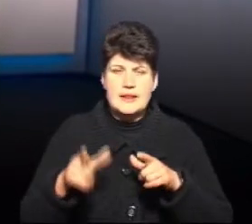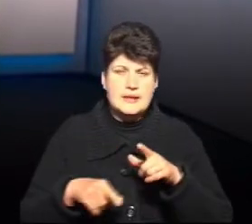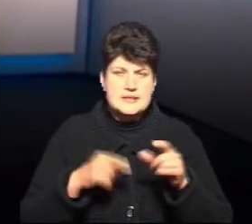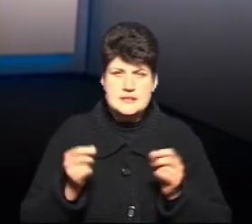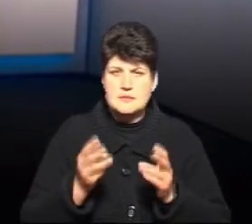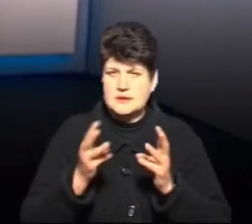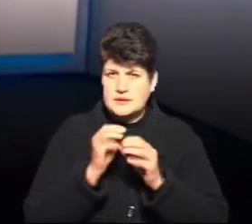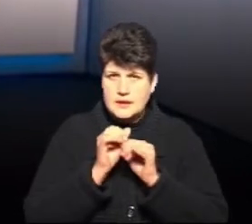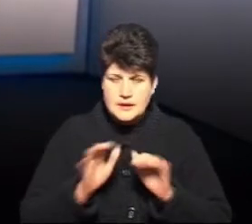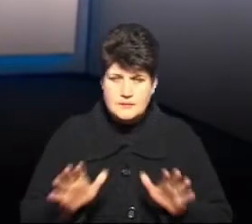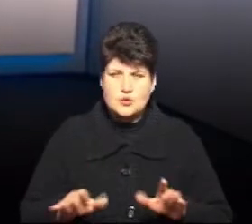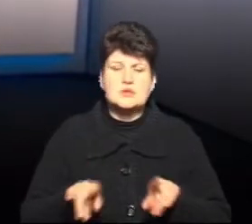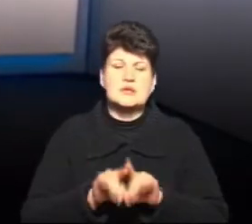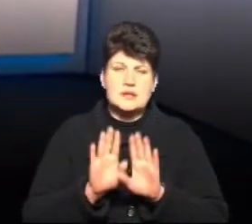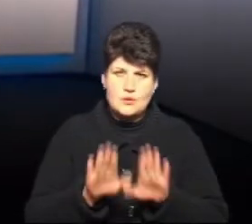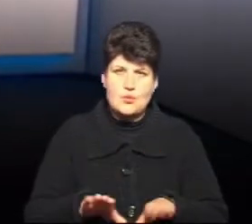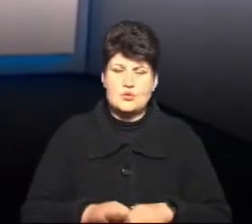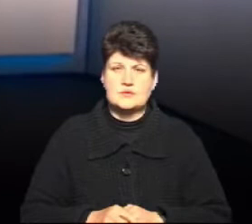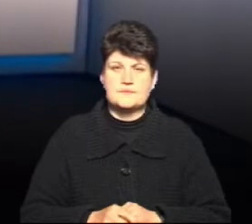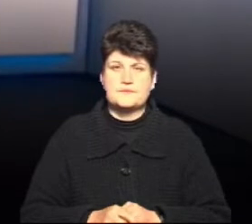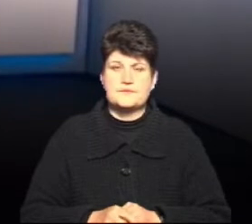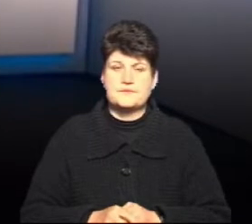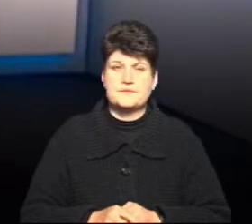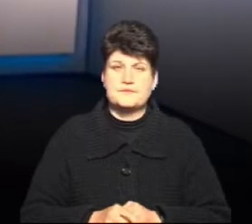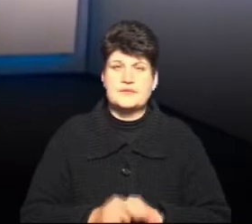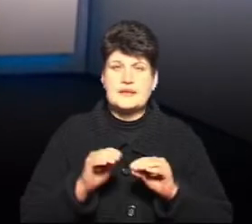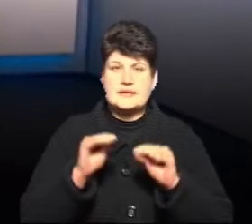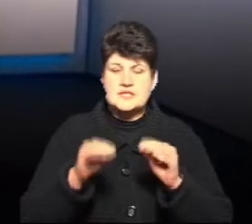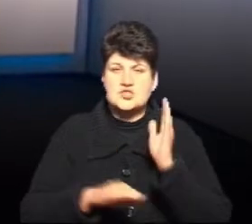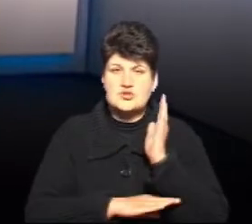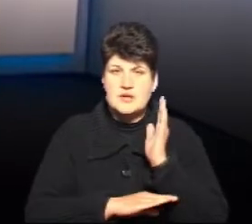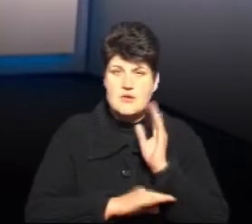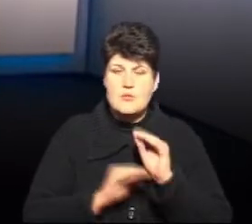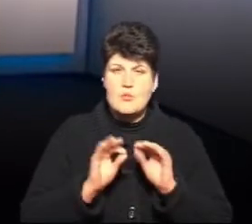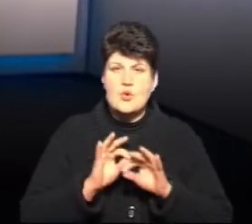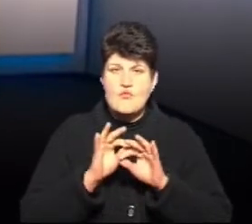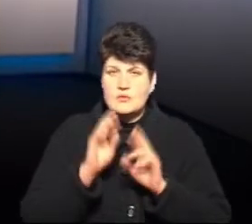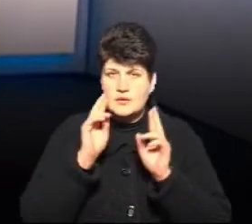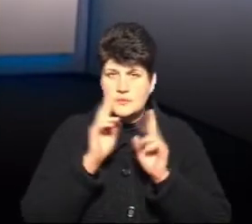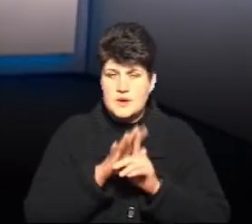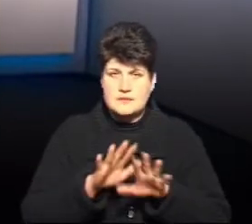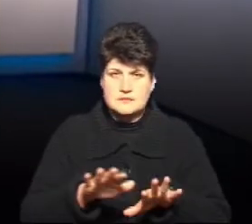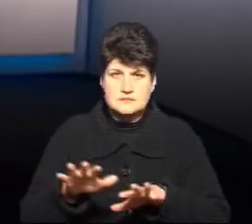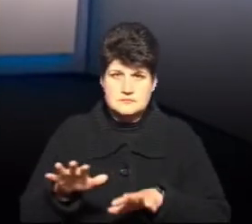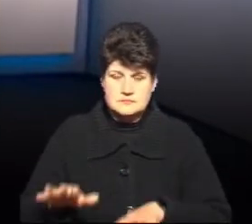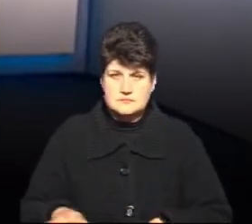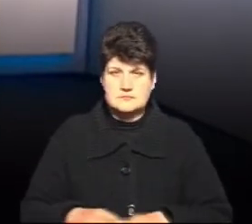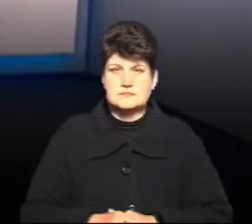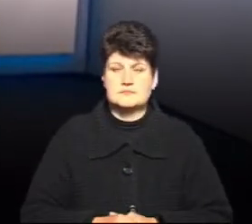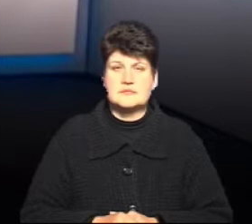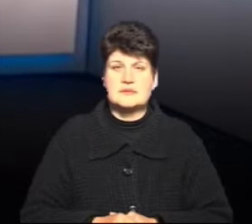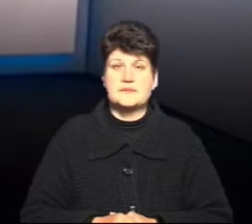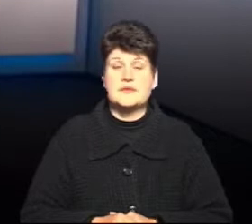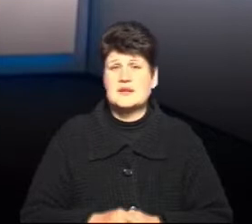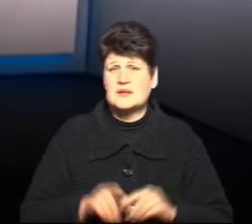також. Десь якісь насадження дерев там проводити в невстановлених, якось там, по невстановлених межах. Це також. Тобто там є дуже